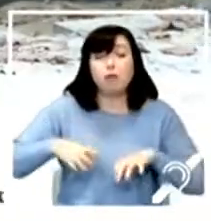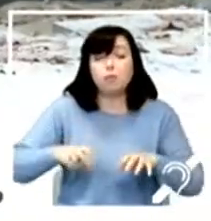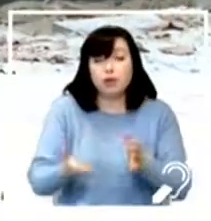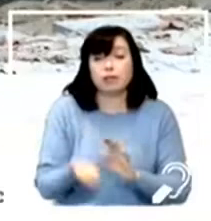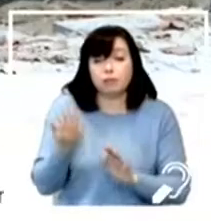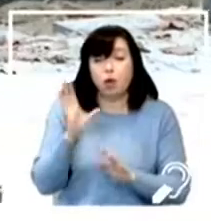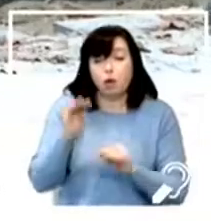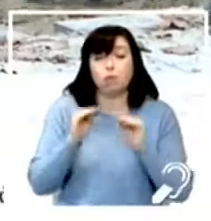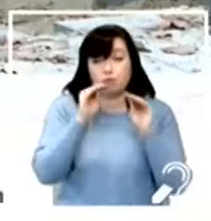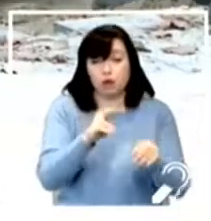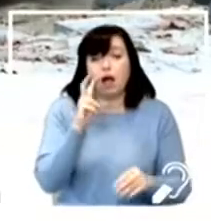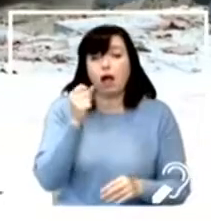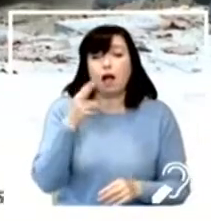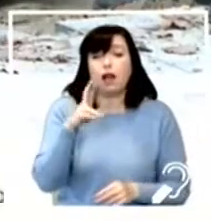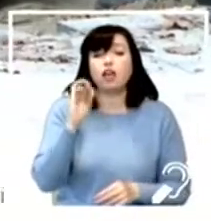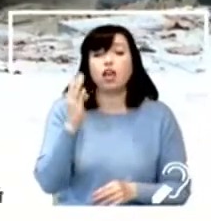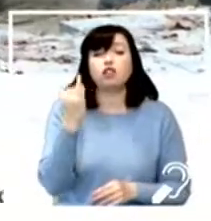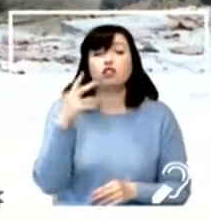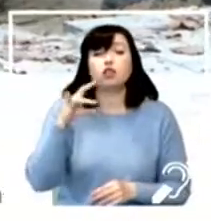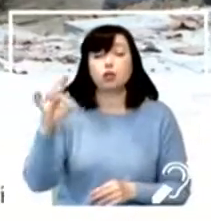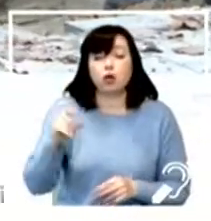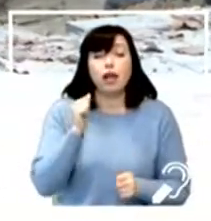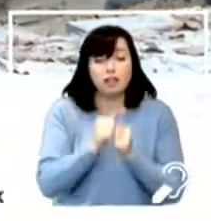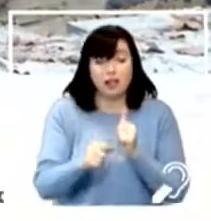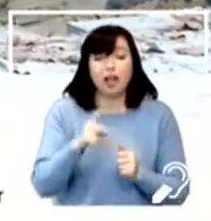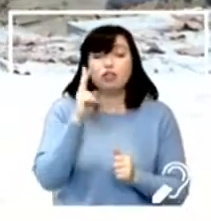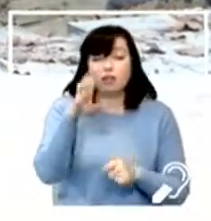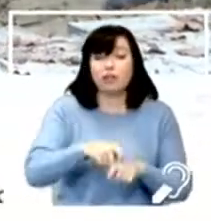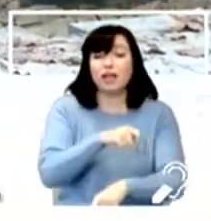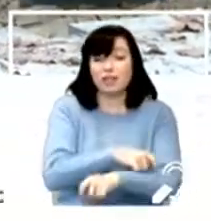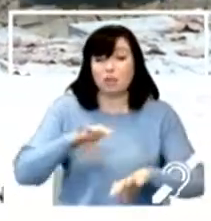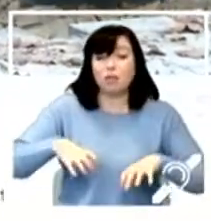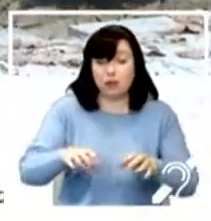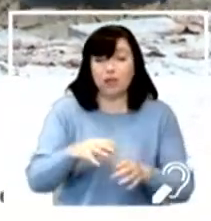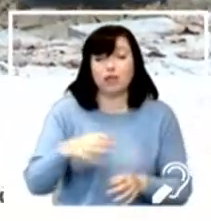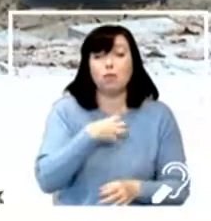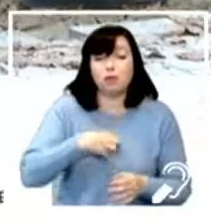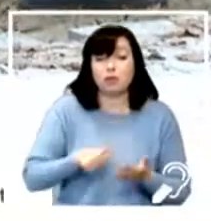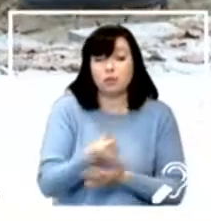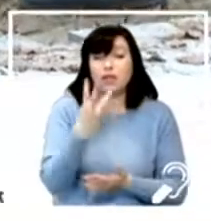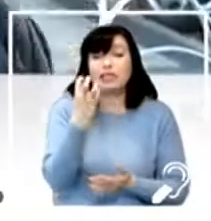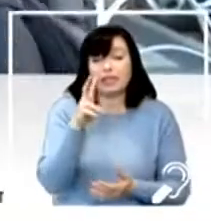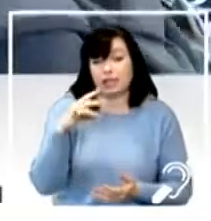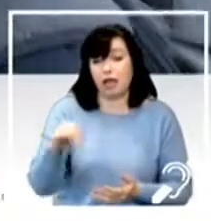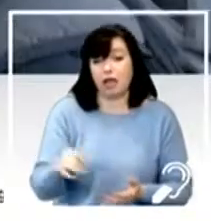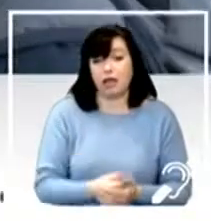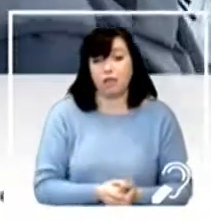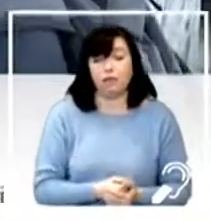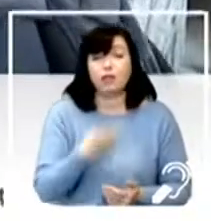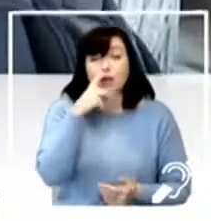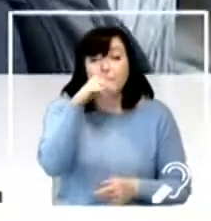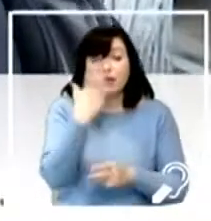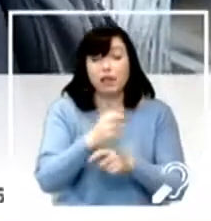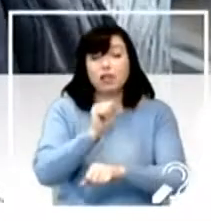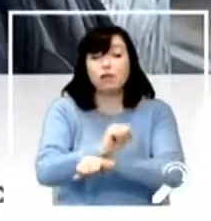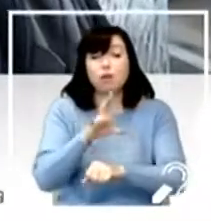va fi montat pe strada Calea Ieșilor. Pentru fiecare metru pătrat de pavaj, municipalitatea a plătit 300 de lei. A mai fost situație. Uitați, acolo